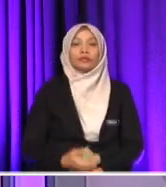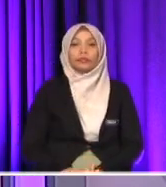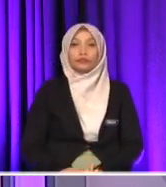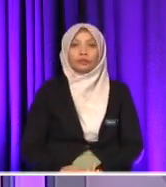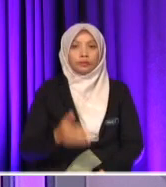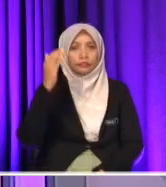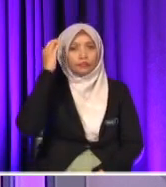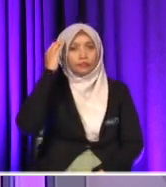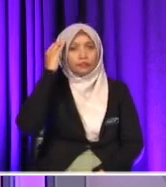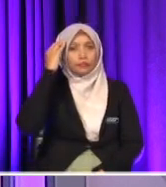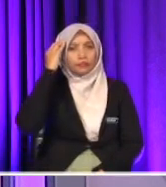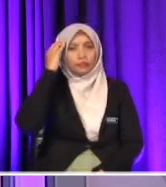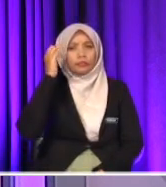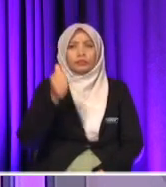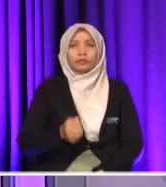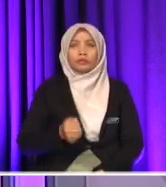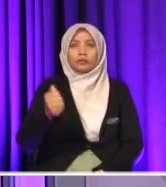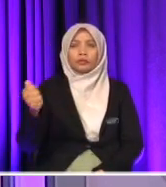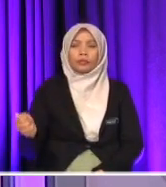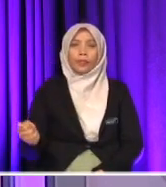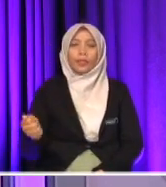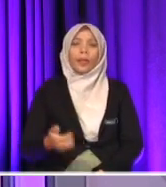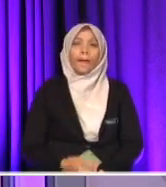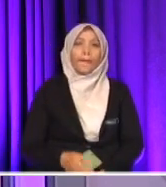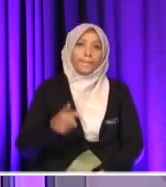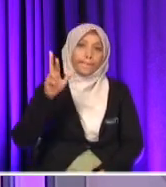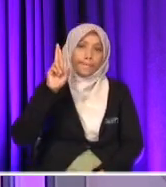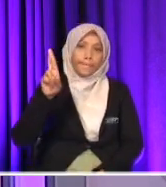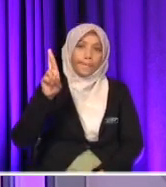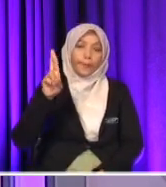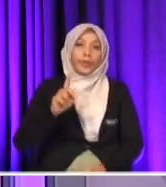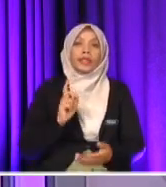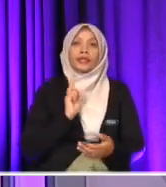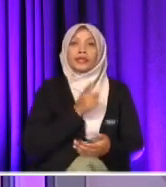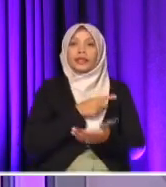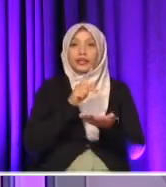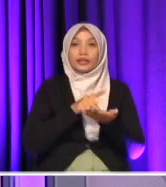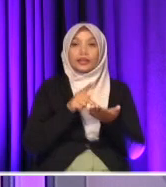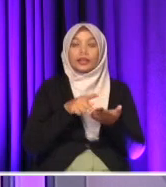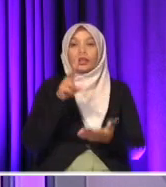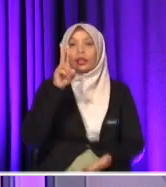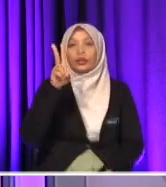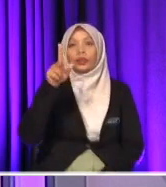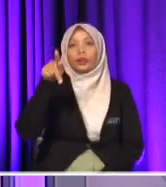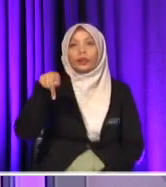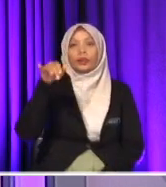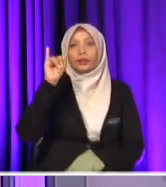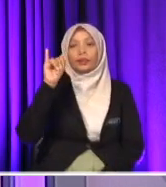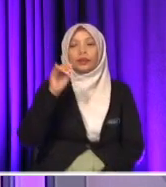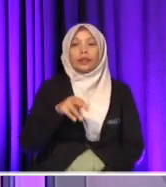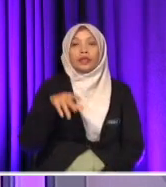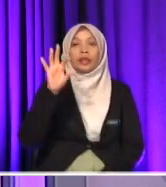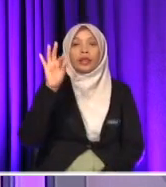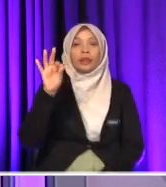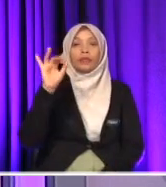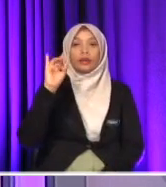yang komponen yang R, komponen pearuh ni tadi adalah kita kira 2 pi FL. Okey, kalaulah